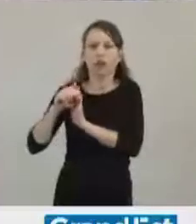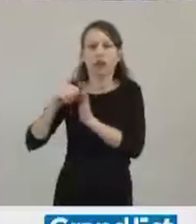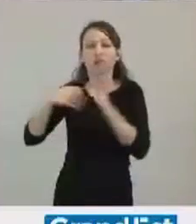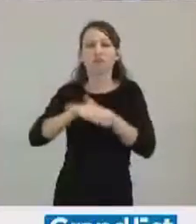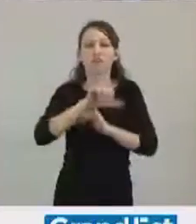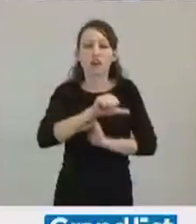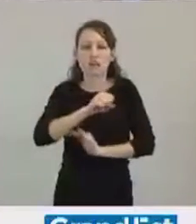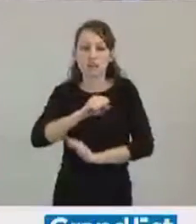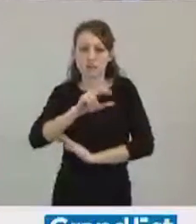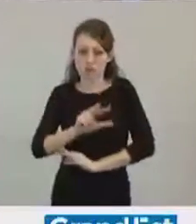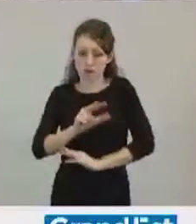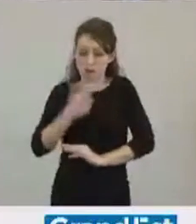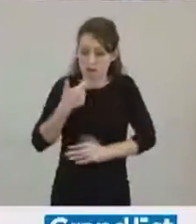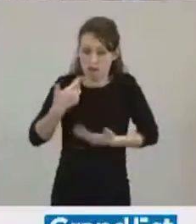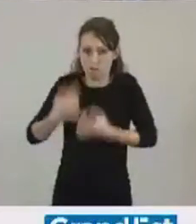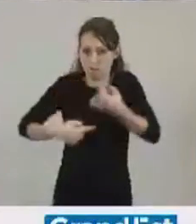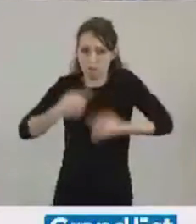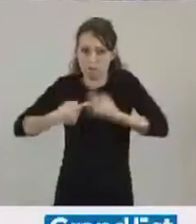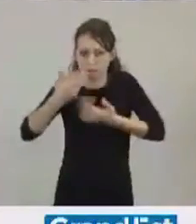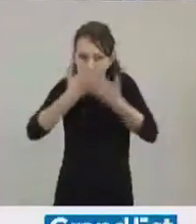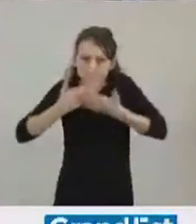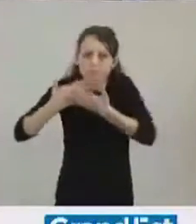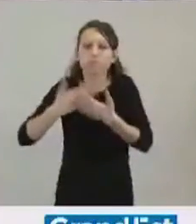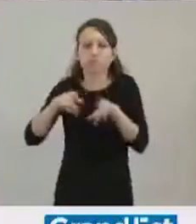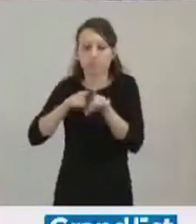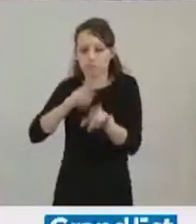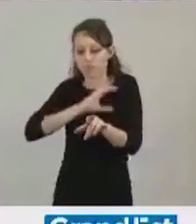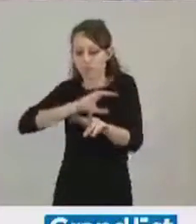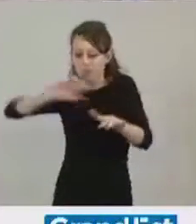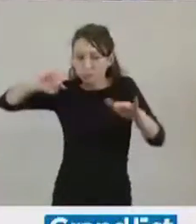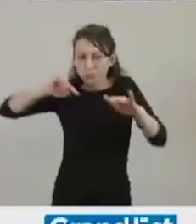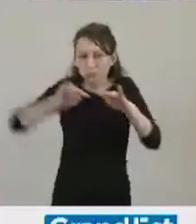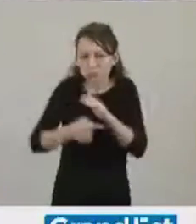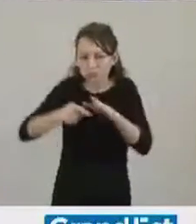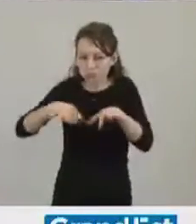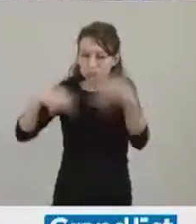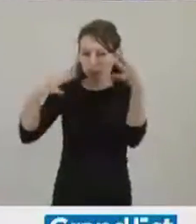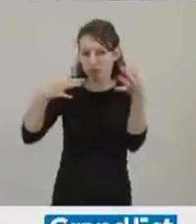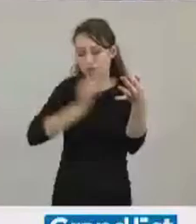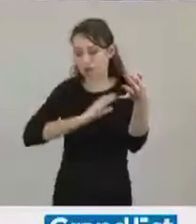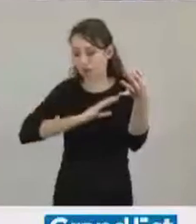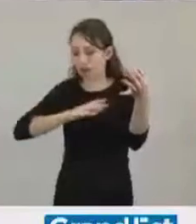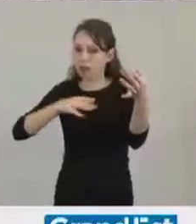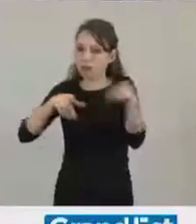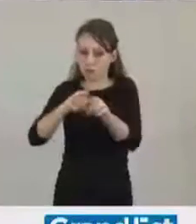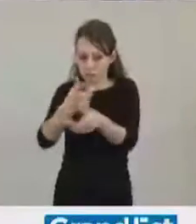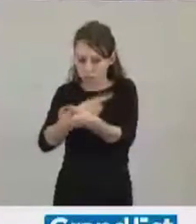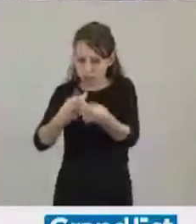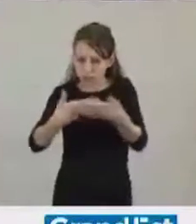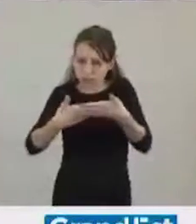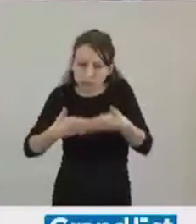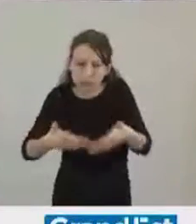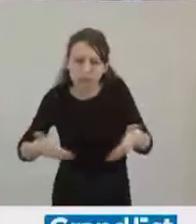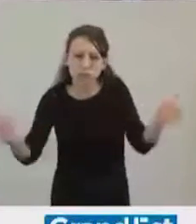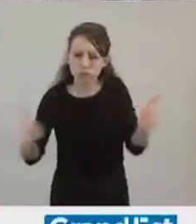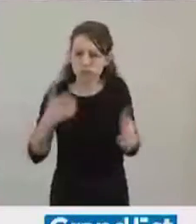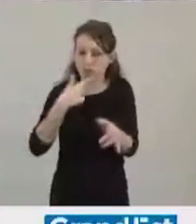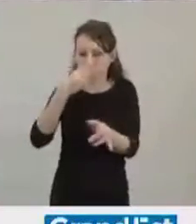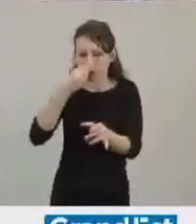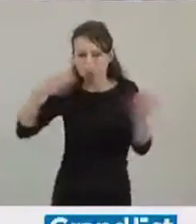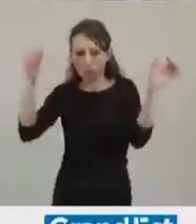sont actuellement étudiées et surtout approfondies pour ouvrir vers de nouveaux marchés à fort potentiel,